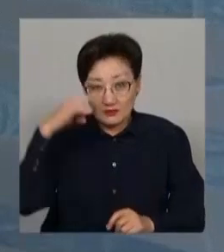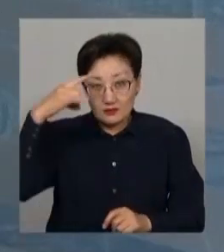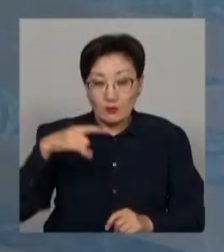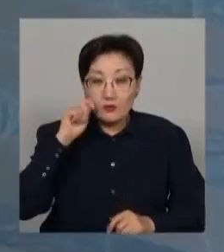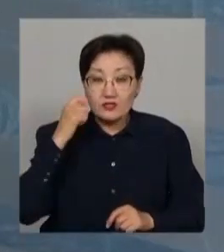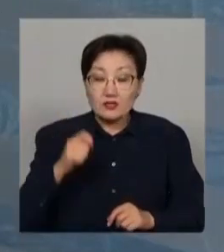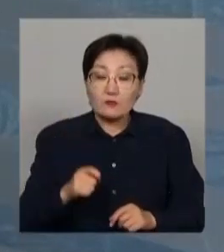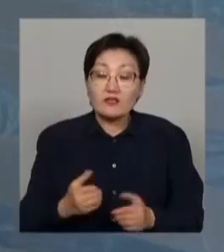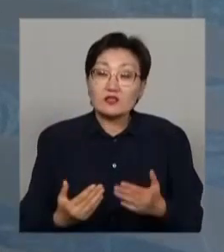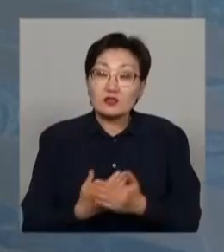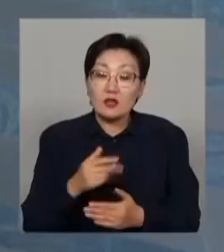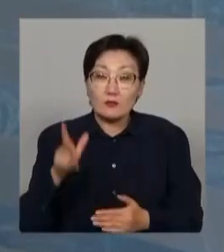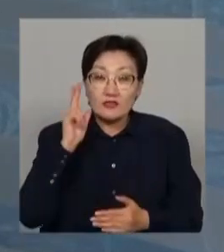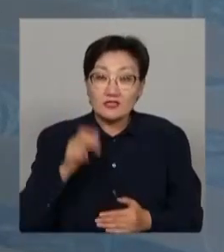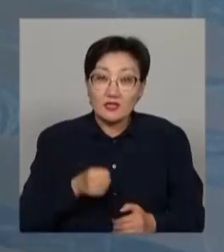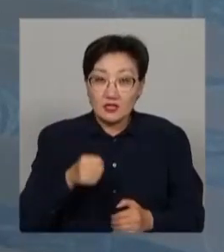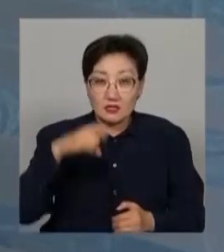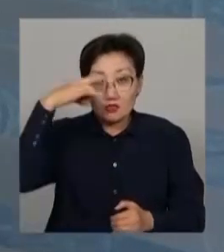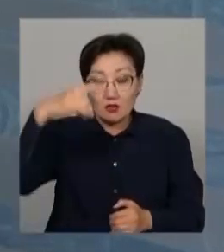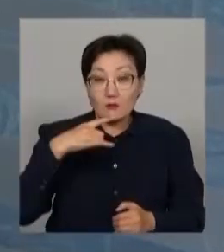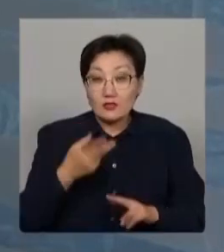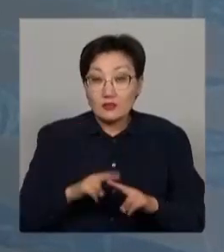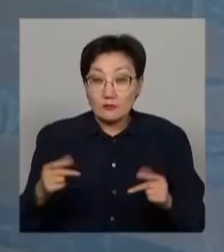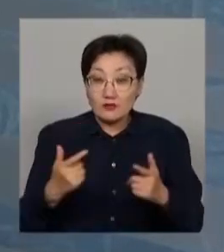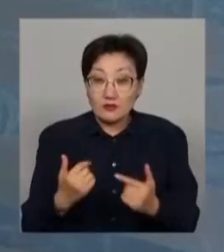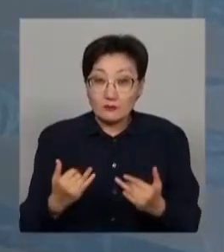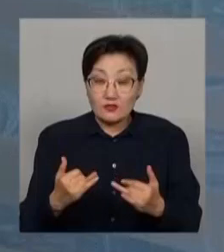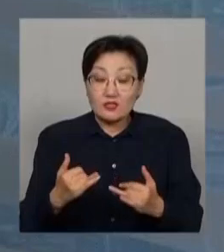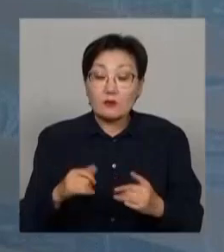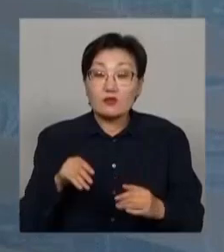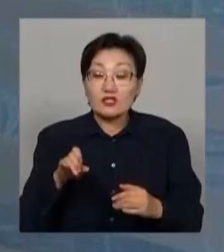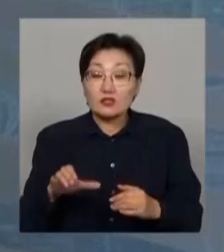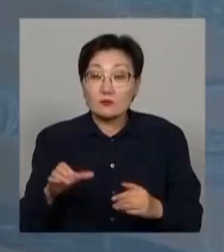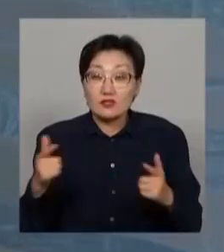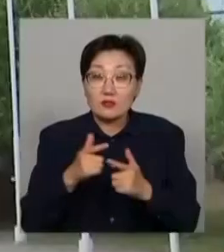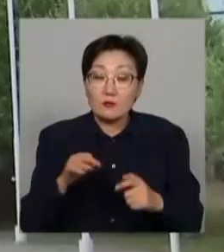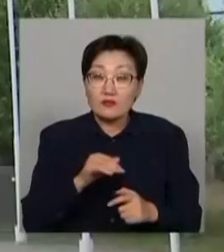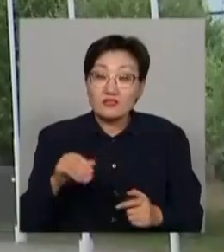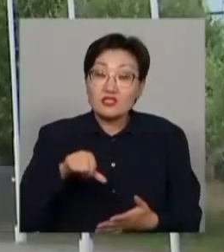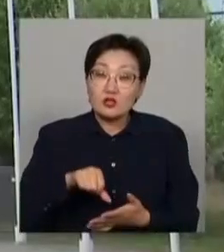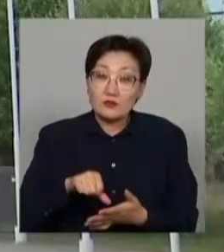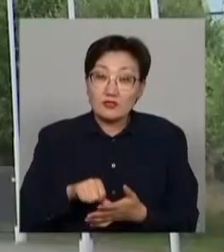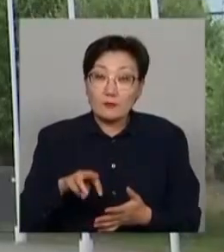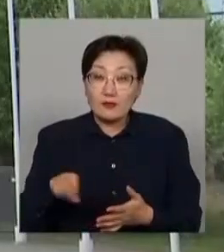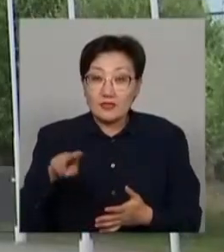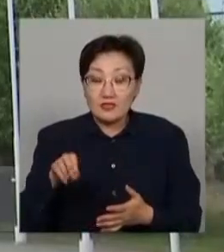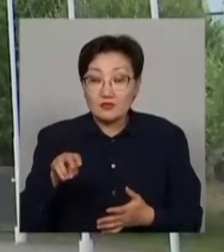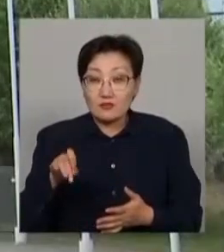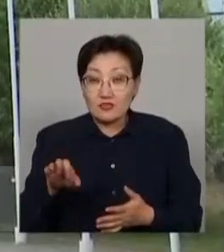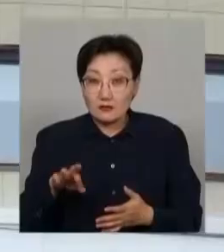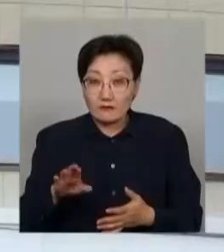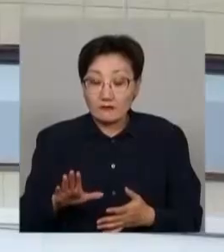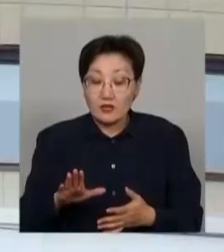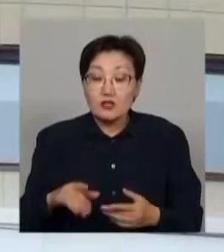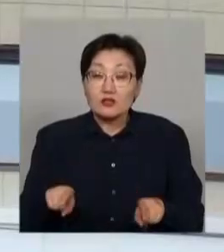Украина назначит нового посла в Казахстане. Об этом сегодня в кулуарах Мажилиса сообщил официальный представитель МИД Айбек Смадияров.